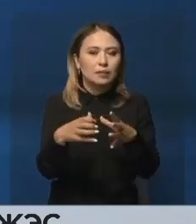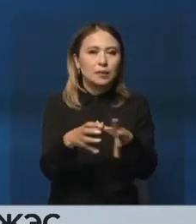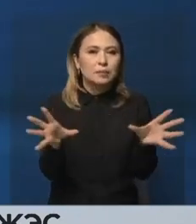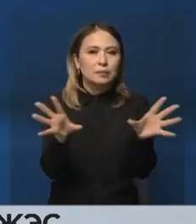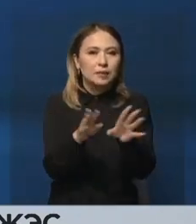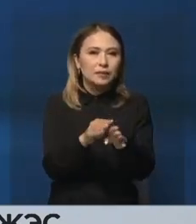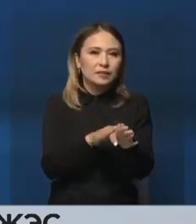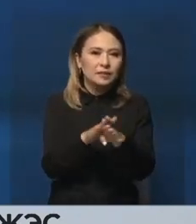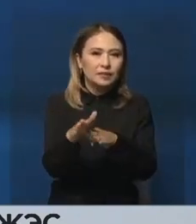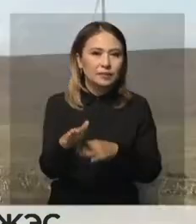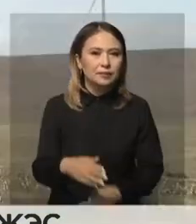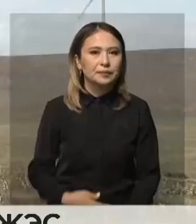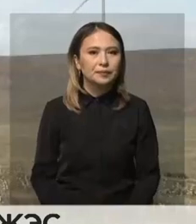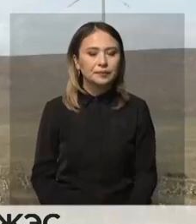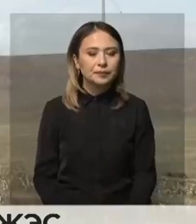жүзеге асырылады.